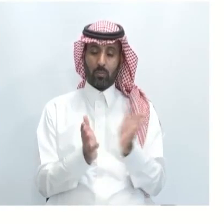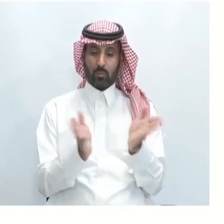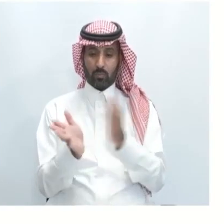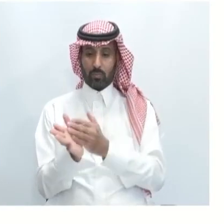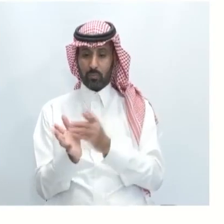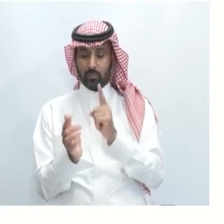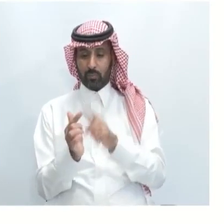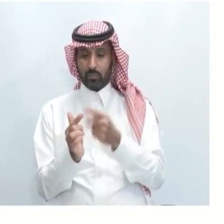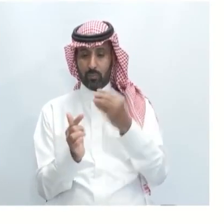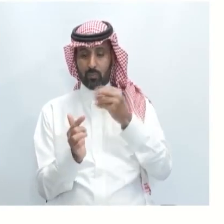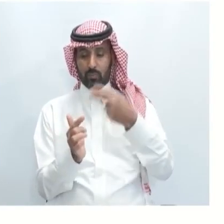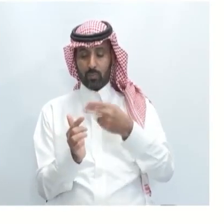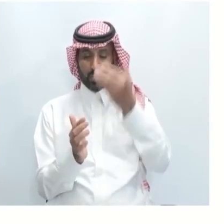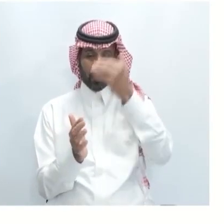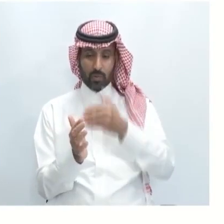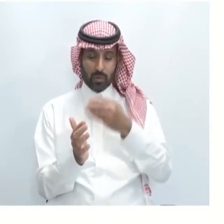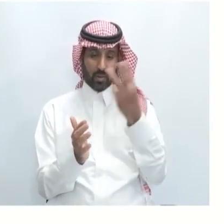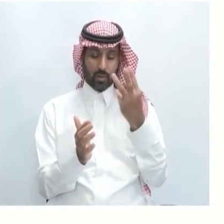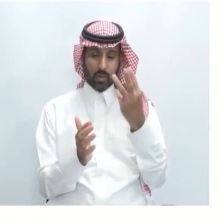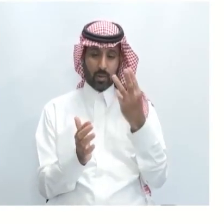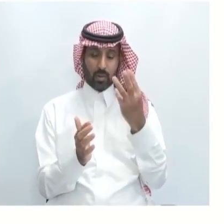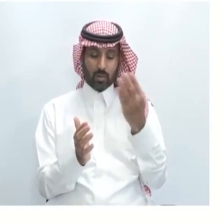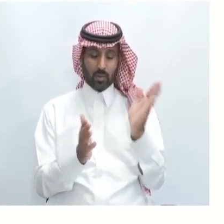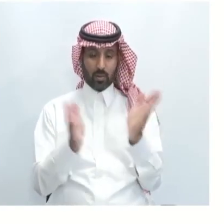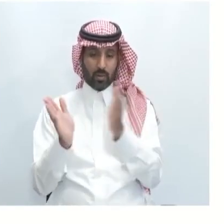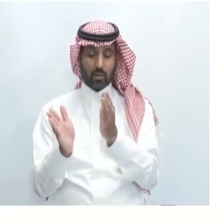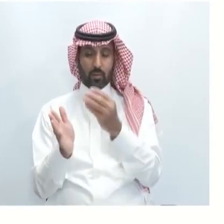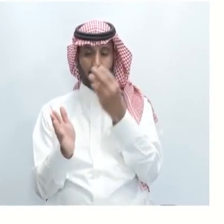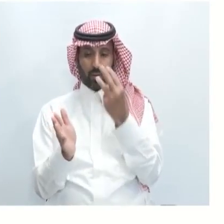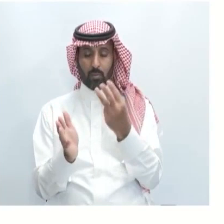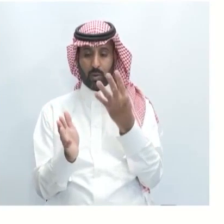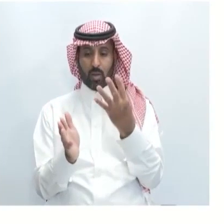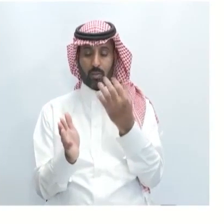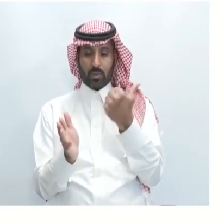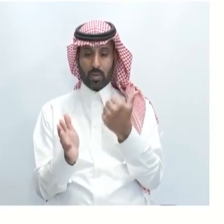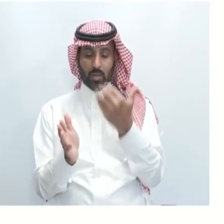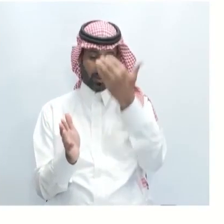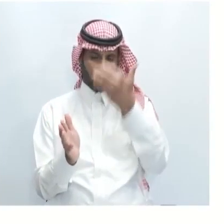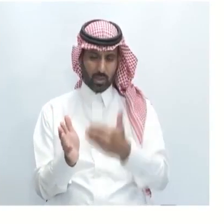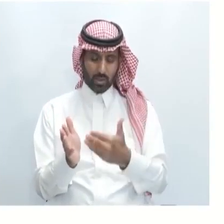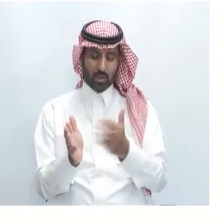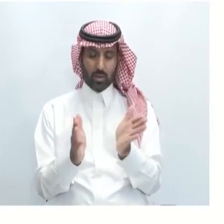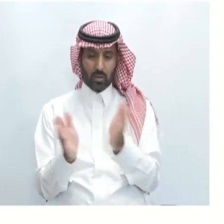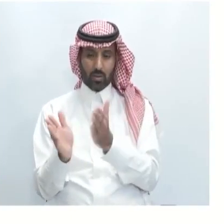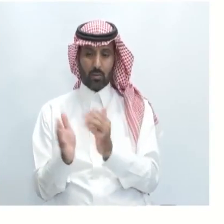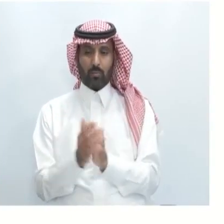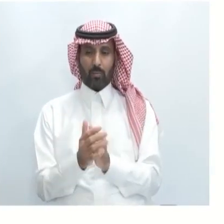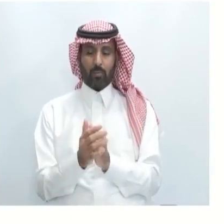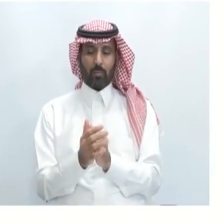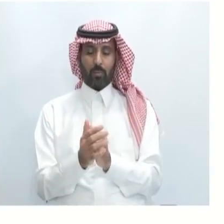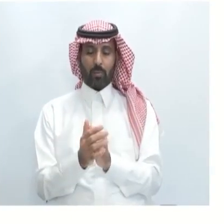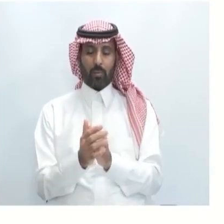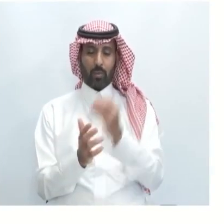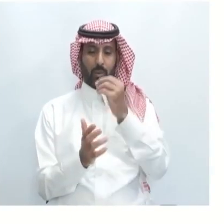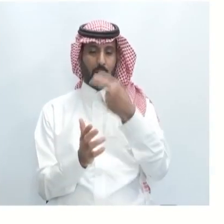اليسار بعد ذلك مجموعه الوتش على اليمين في الرابعه والخامسه والسادسه لاحظ